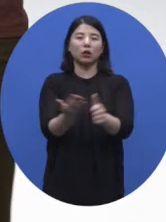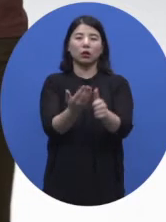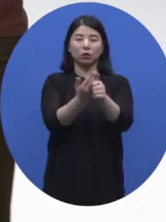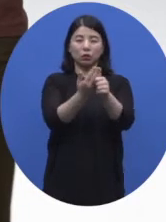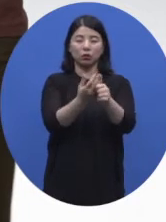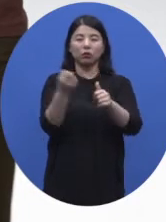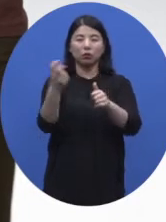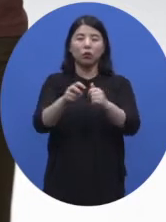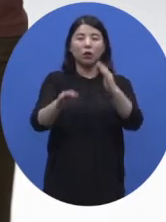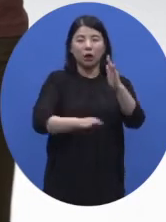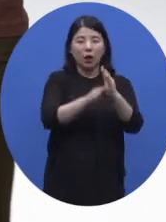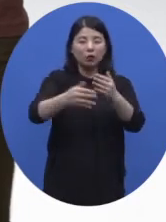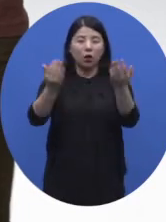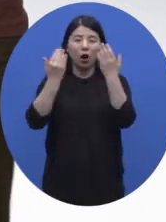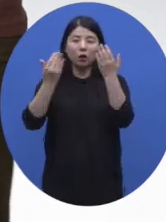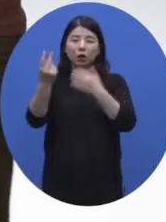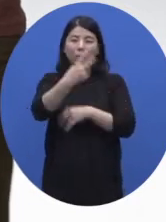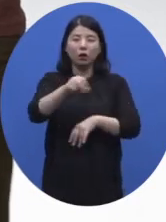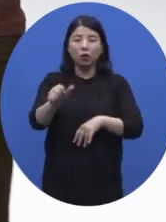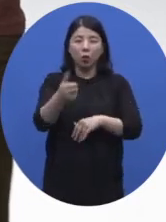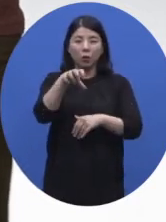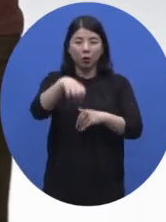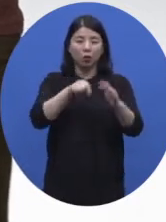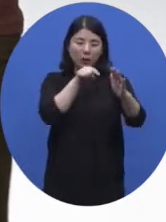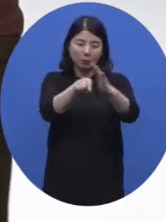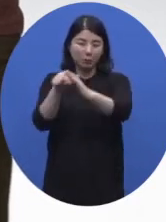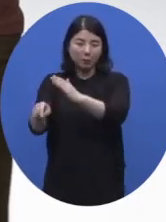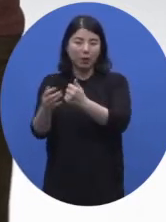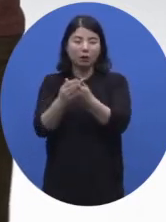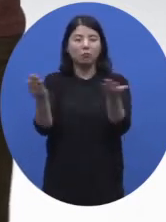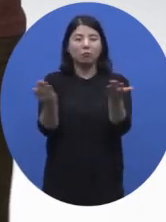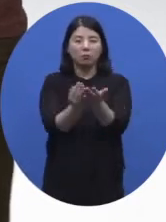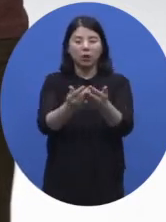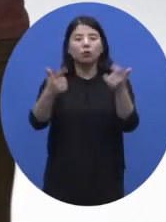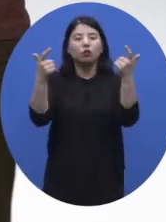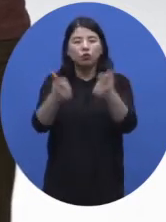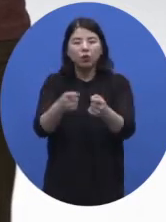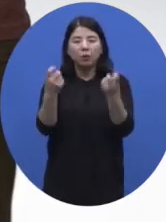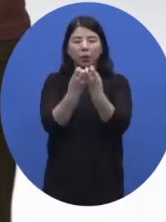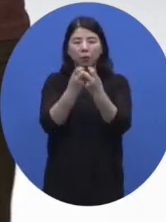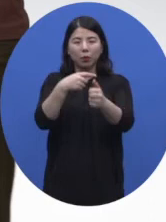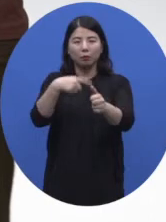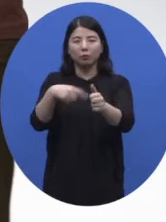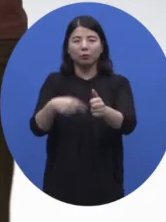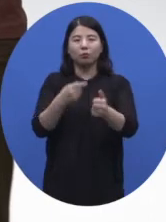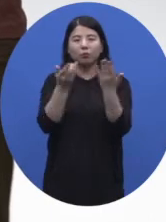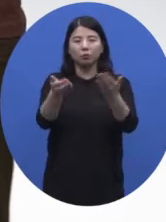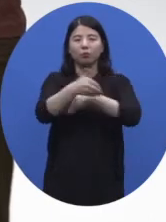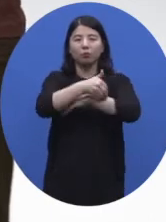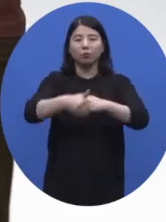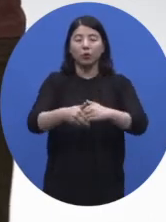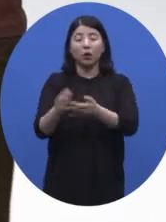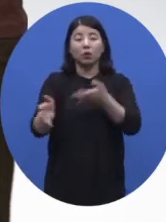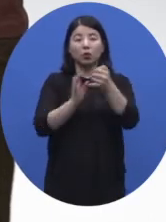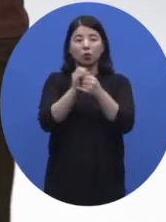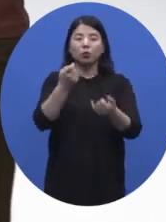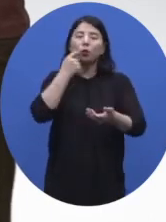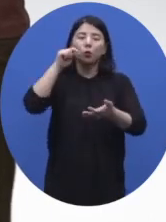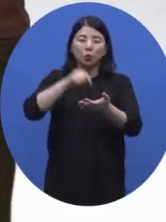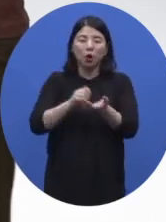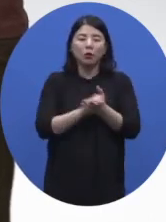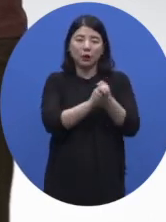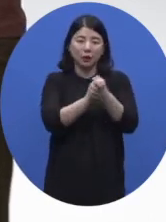가정과 학교 등 2500여 곳을 방문해 맞춤형 절감 방안을 제시합니다 도민들이 쉽고 친근하게